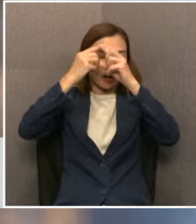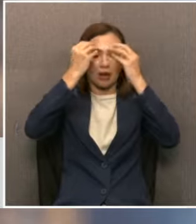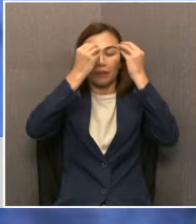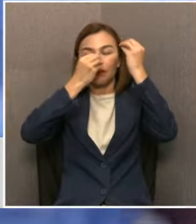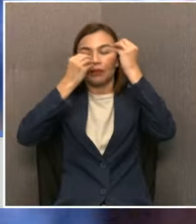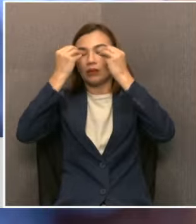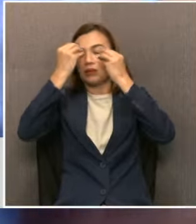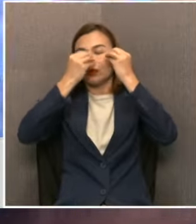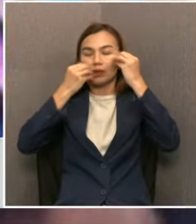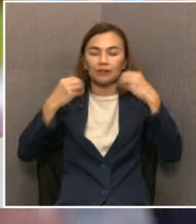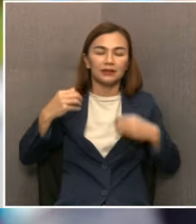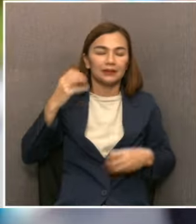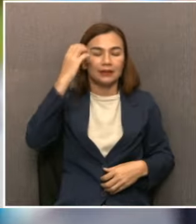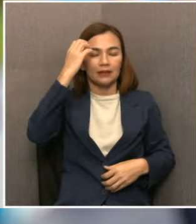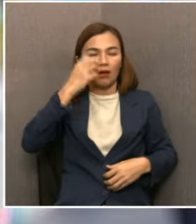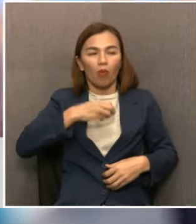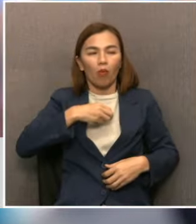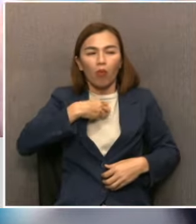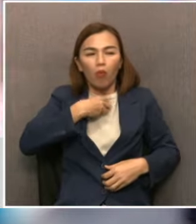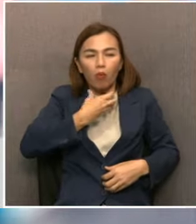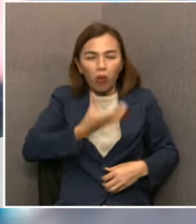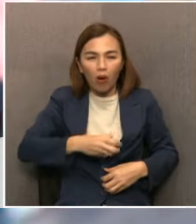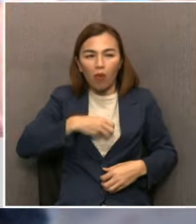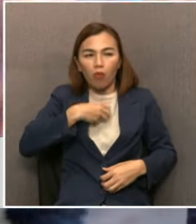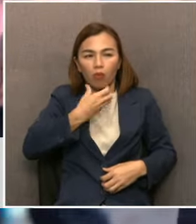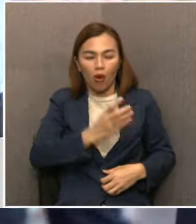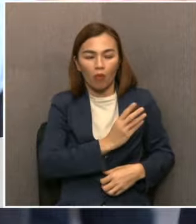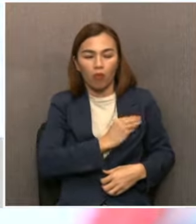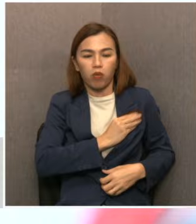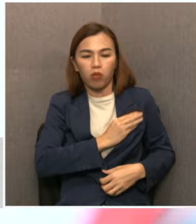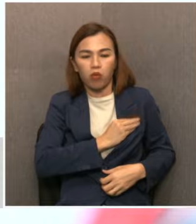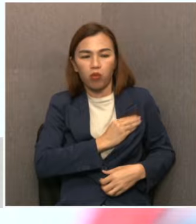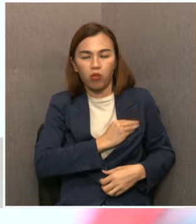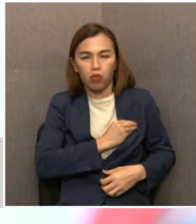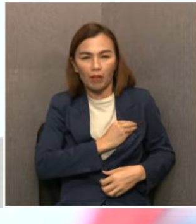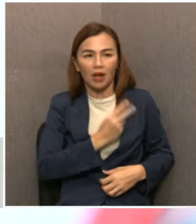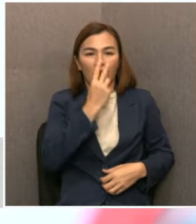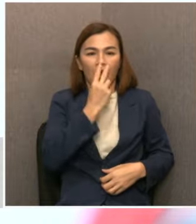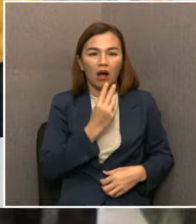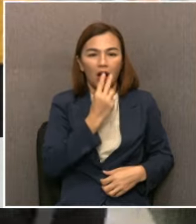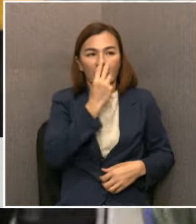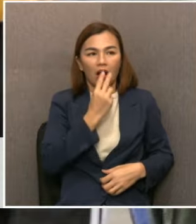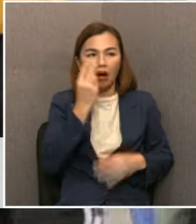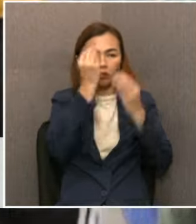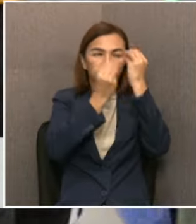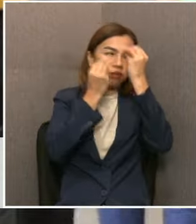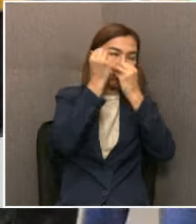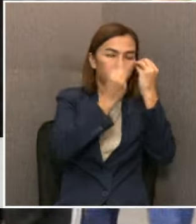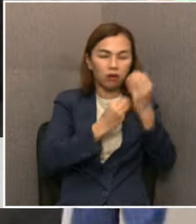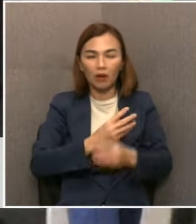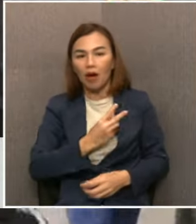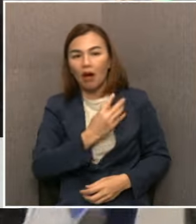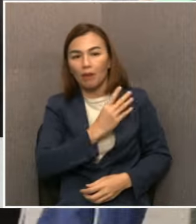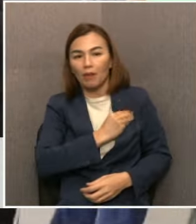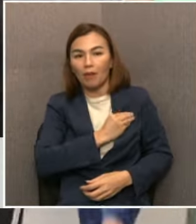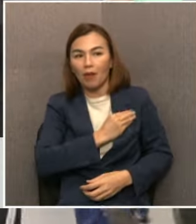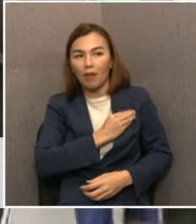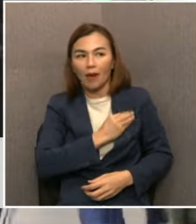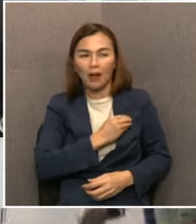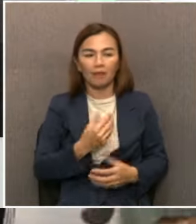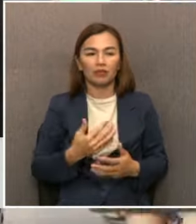กระสับกระส่ายคลื่นไส้อาเจียนหัวใจเต้นเร็วหายใจหอบสับสนเป็นต้นหากไม่ได้รับการรักษา